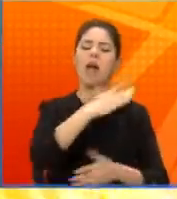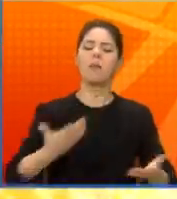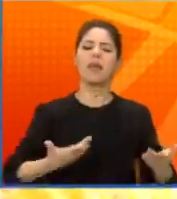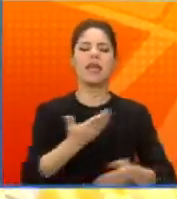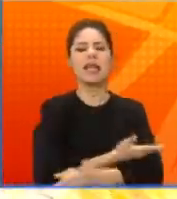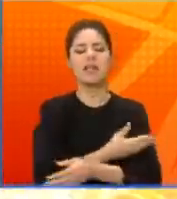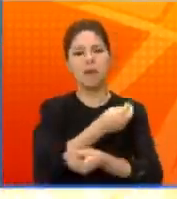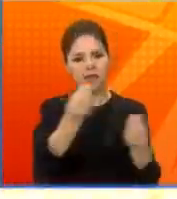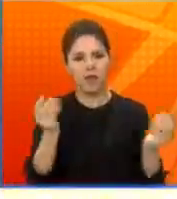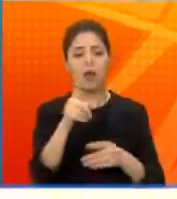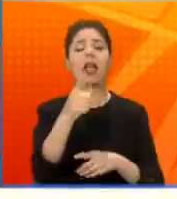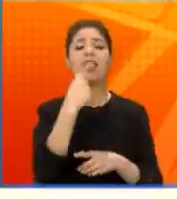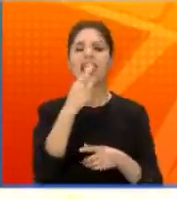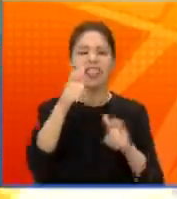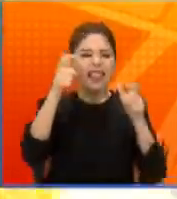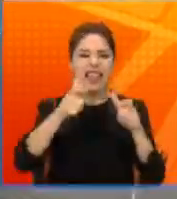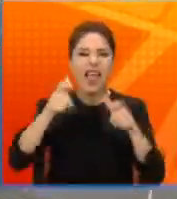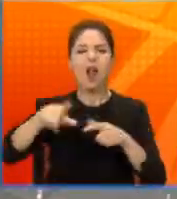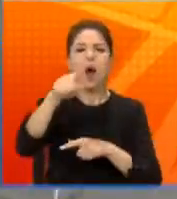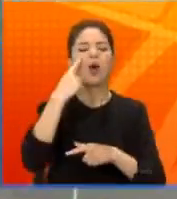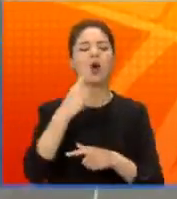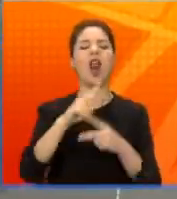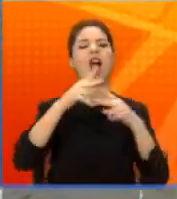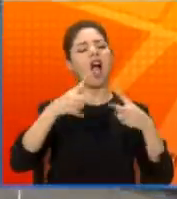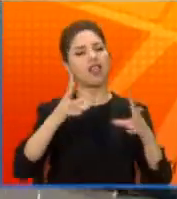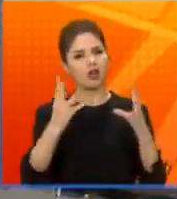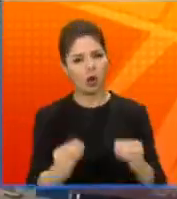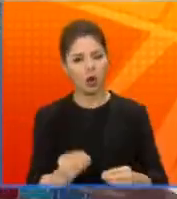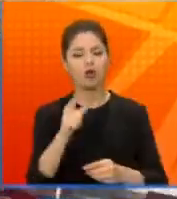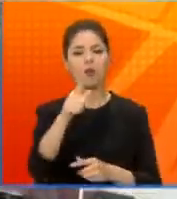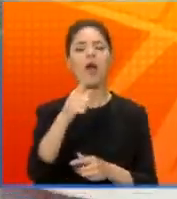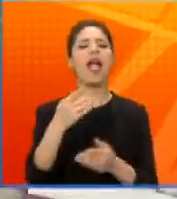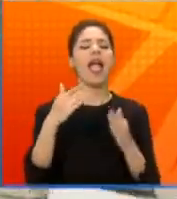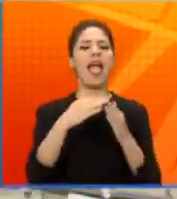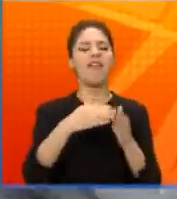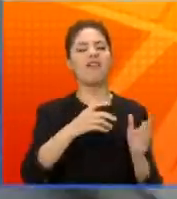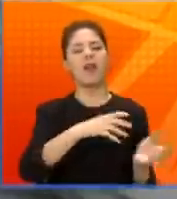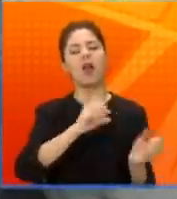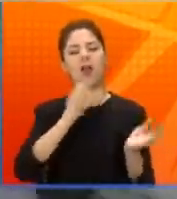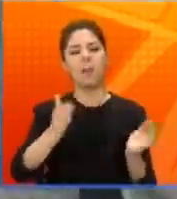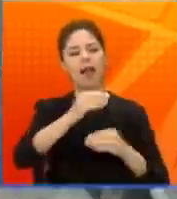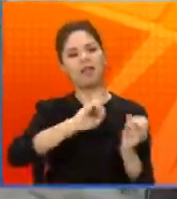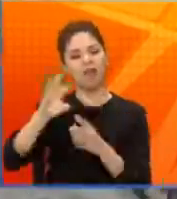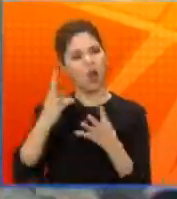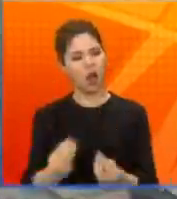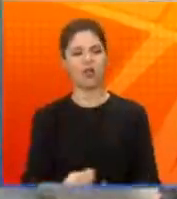edeceğiz. Tatlıcılar da 4 gün boyunca açık olacak. Onlar da yine sadece evlere servis yapabilecek.